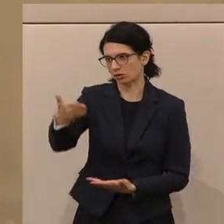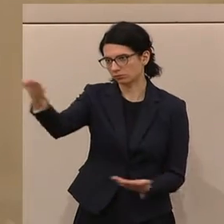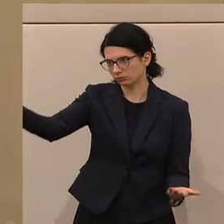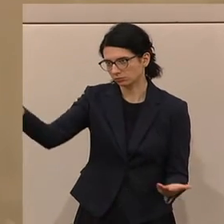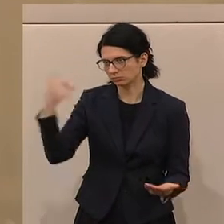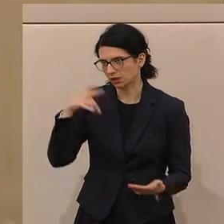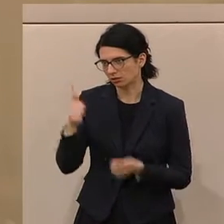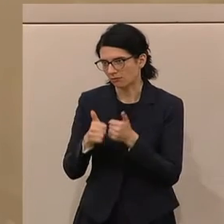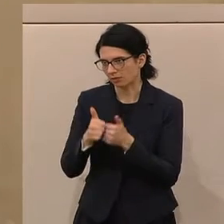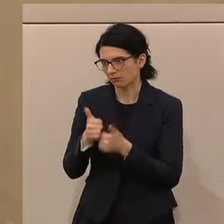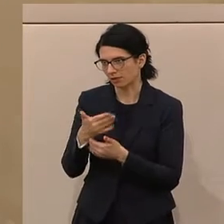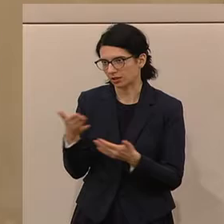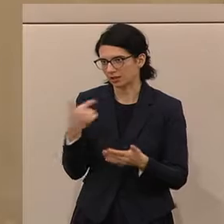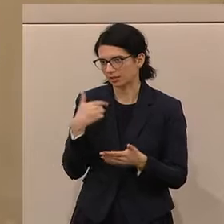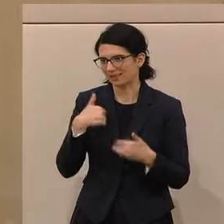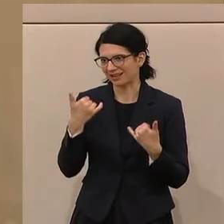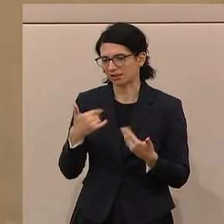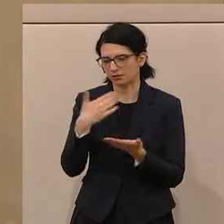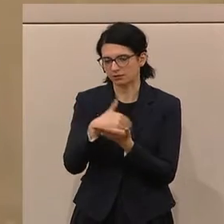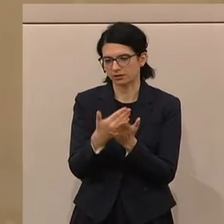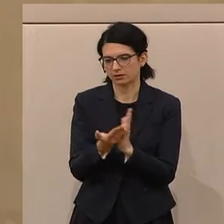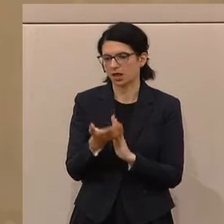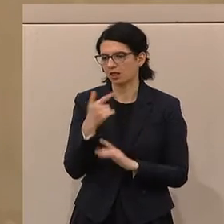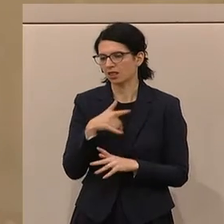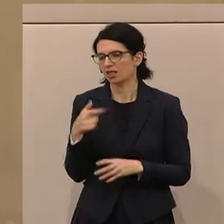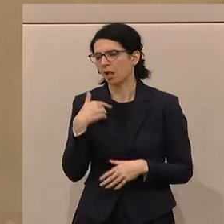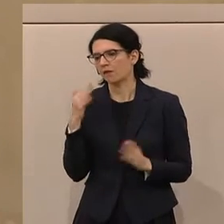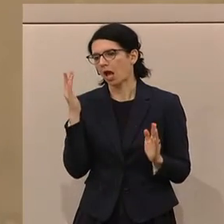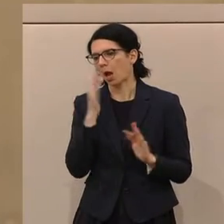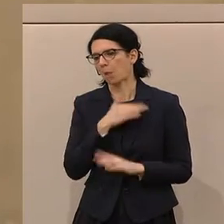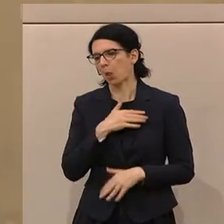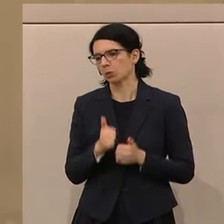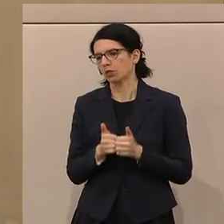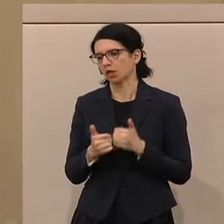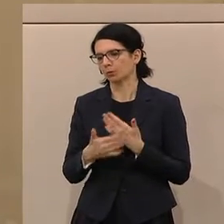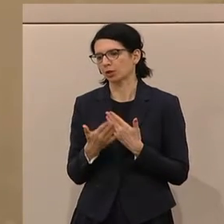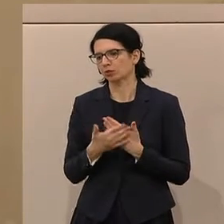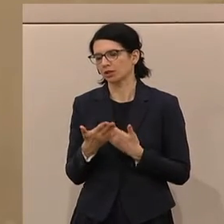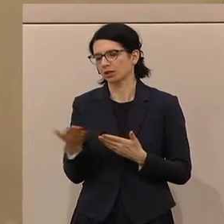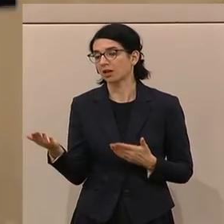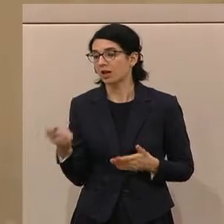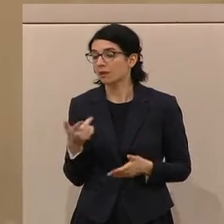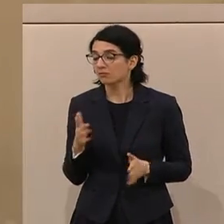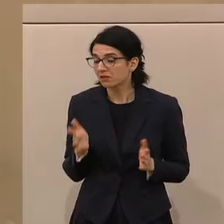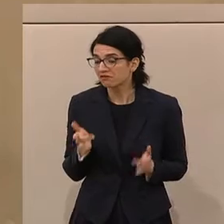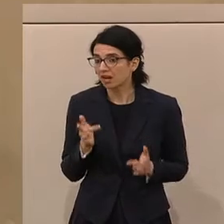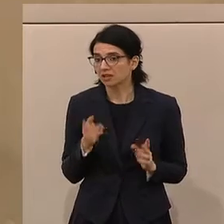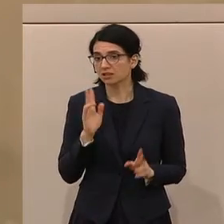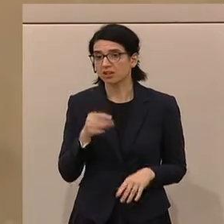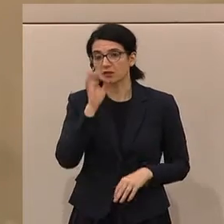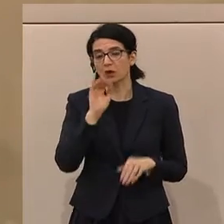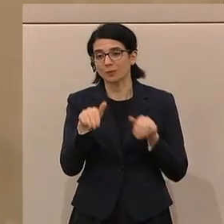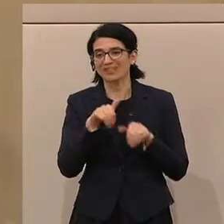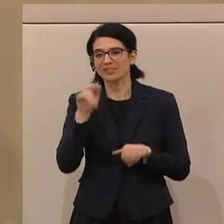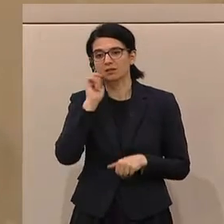Herr Kollege Daschner, Sie sind Mathematiker, Sie verzeihen, dass ich jetzt so für profane Rechenbeispiele Sie zum, als Beispiel heranziehe, aber vielleicht können Sie der Frau